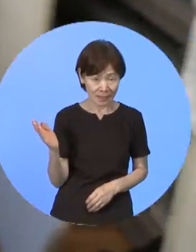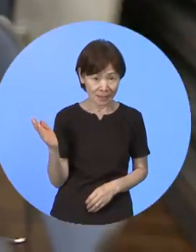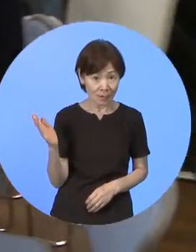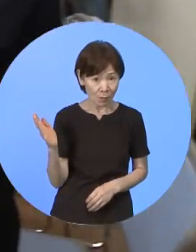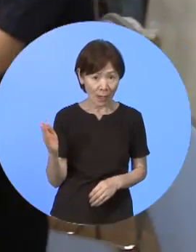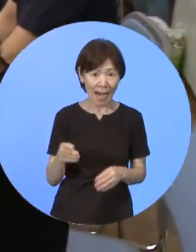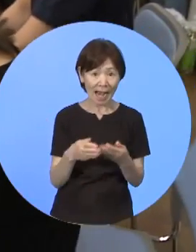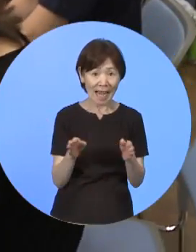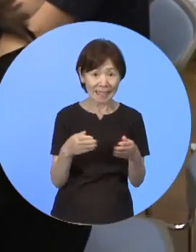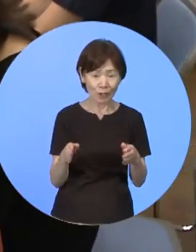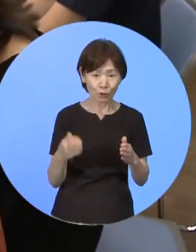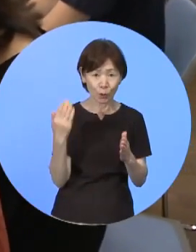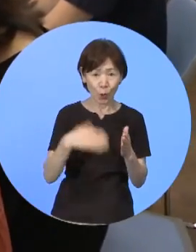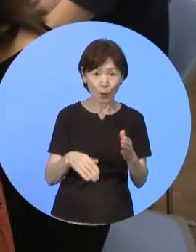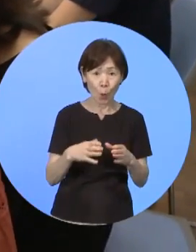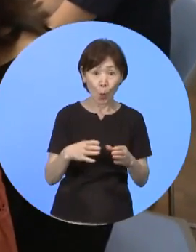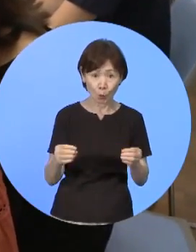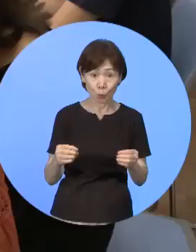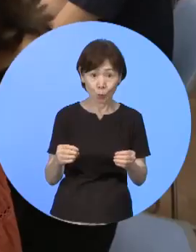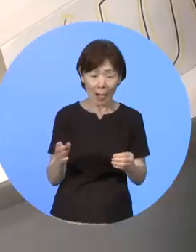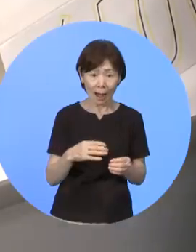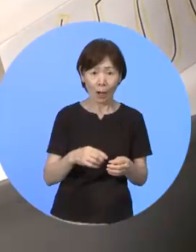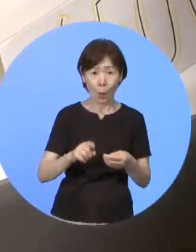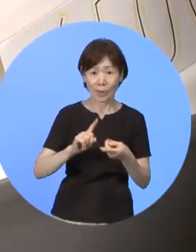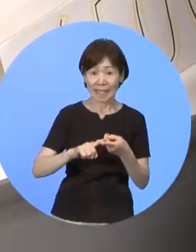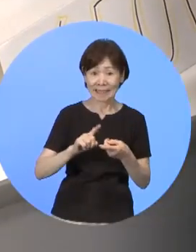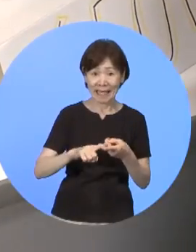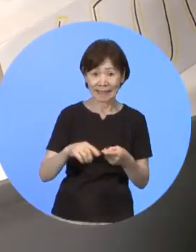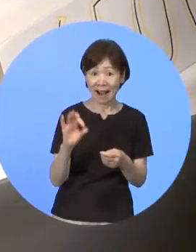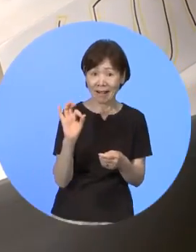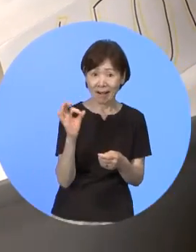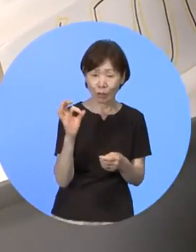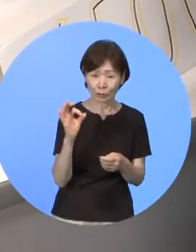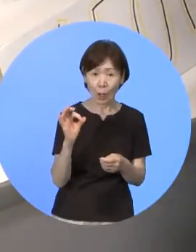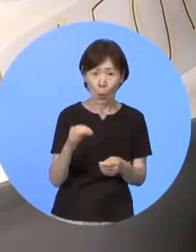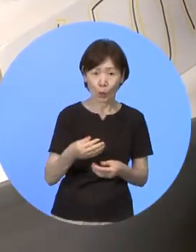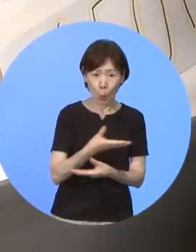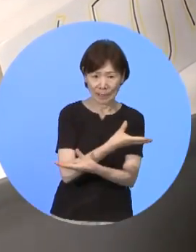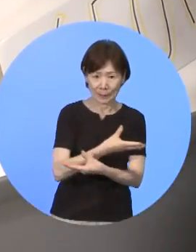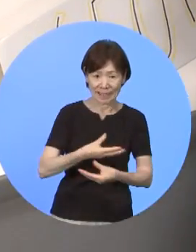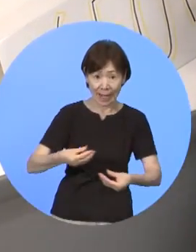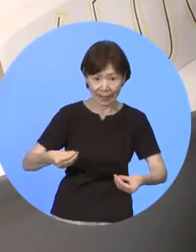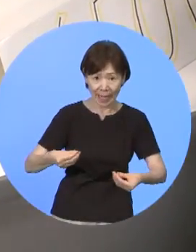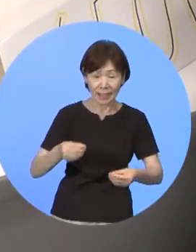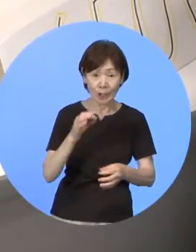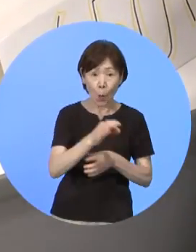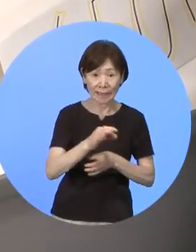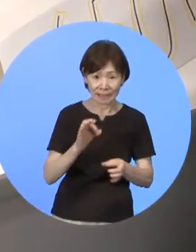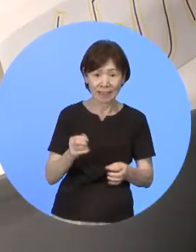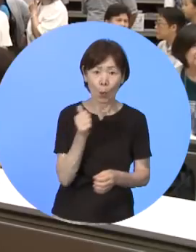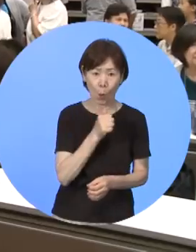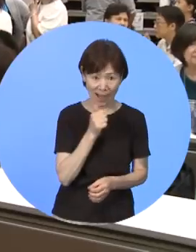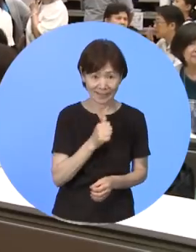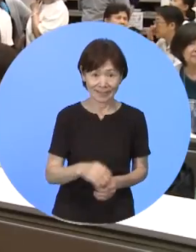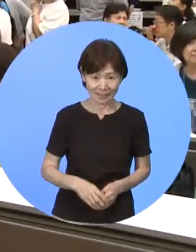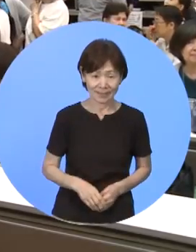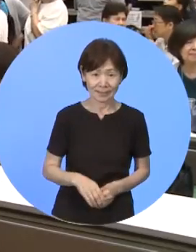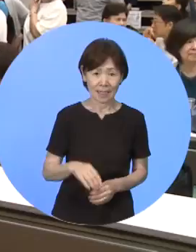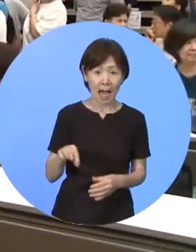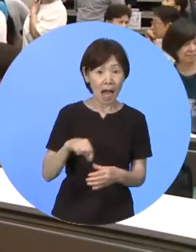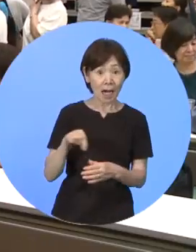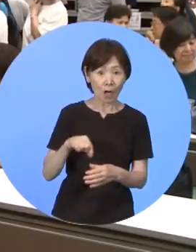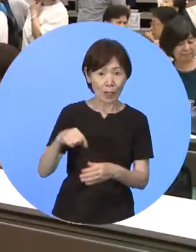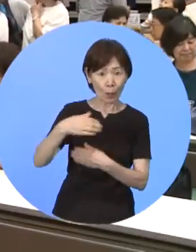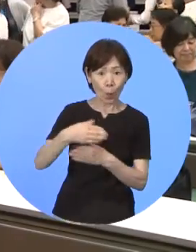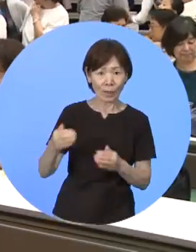会場では、開発途上国の生産者から適正な価格で取引されたフェアトレード商品の紹介や、カフェ